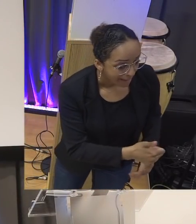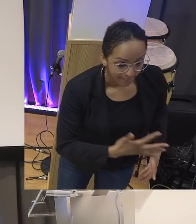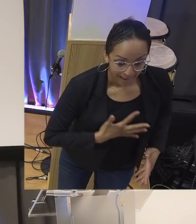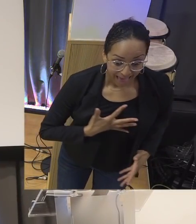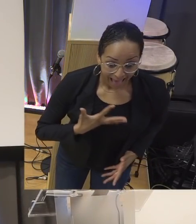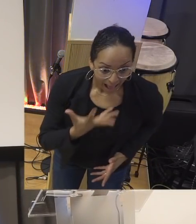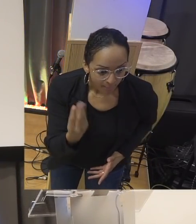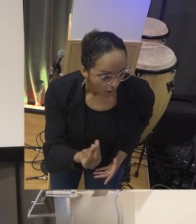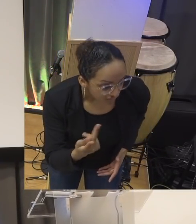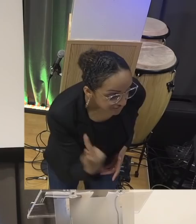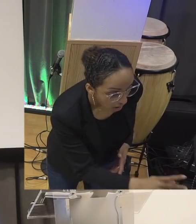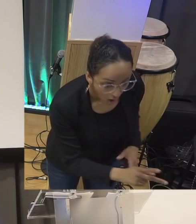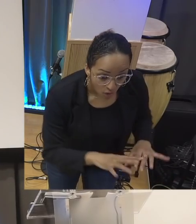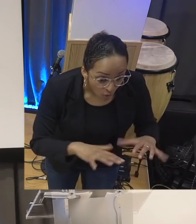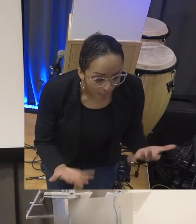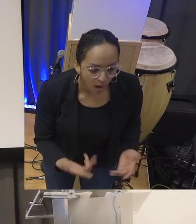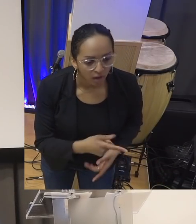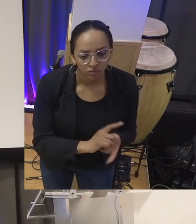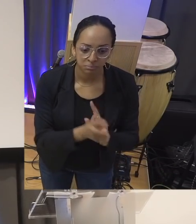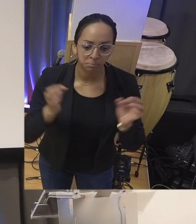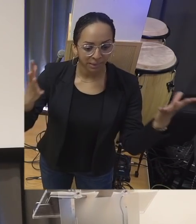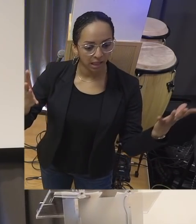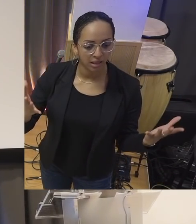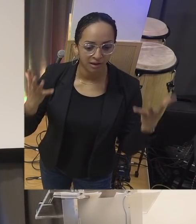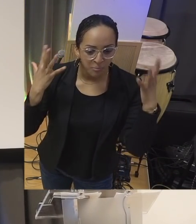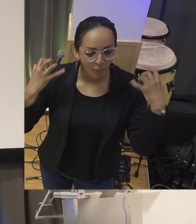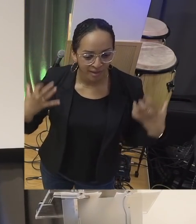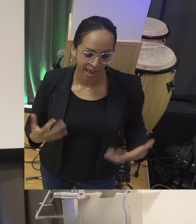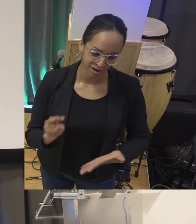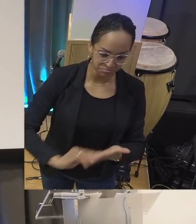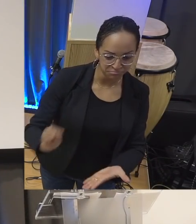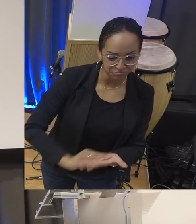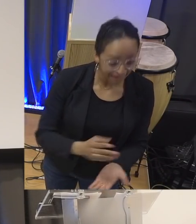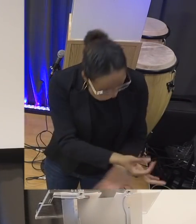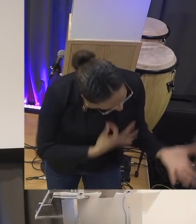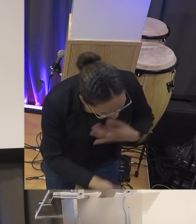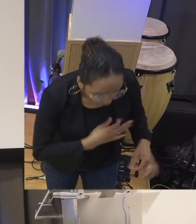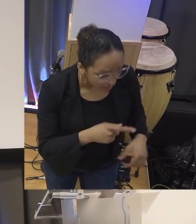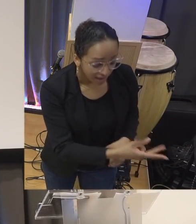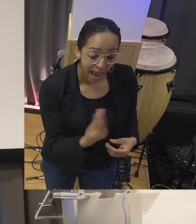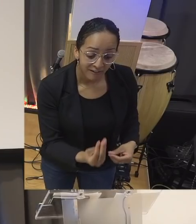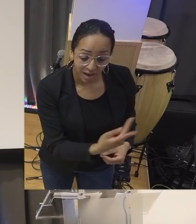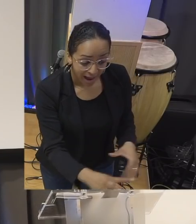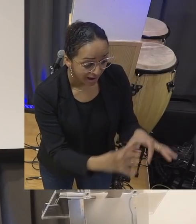fasses, tu deviennes Balzac et Apollinaire, vas-y. Dis-moi comment t'aimes ta fille.